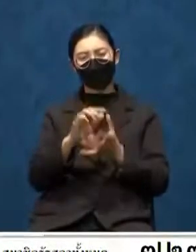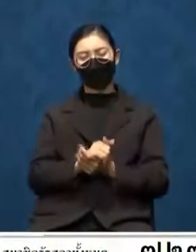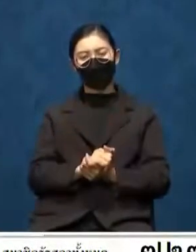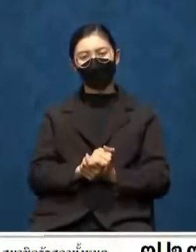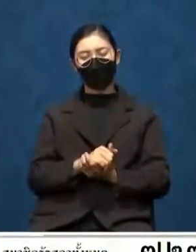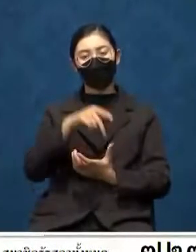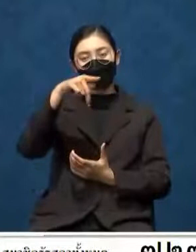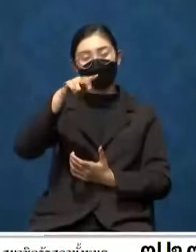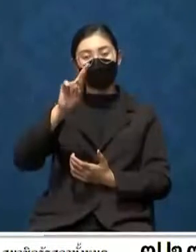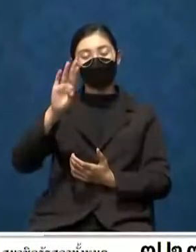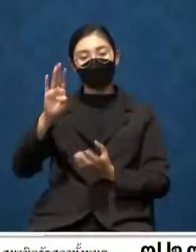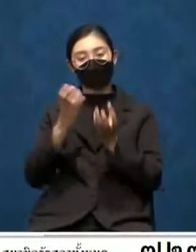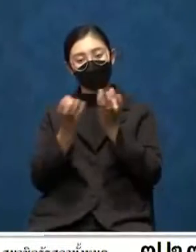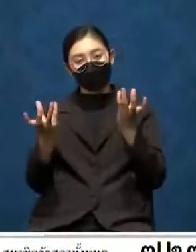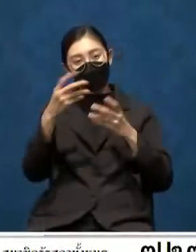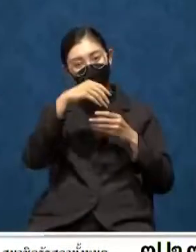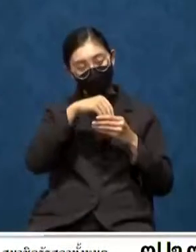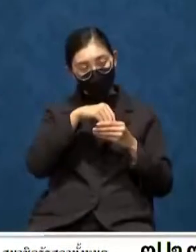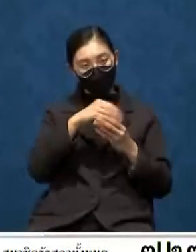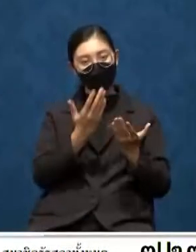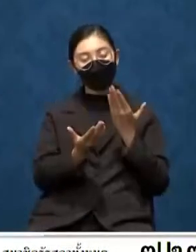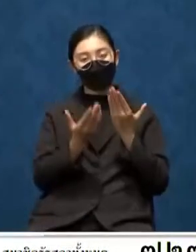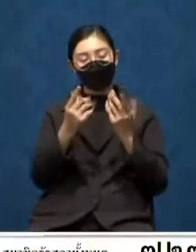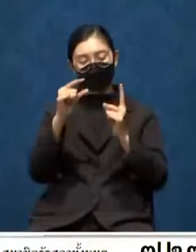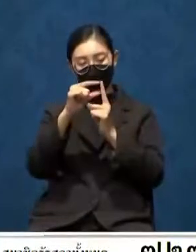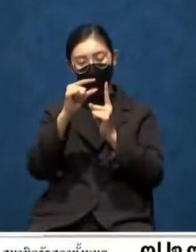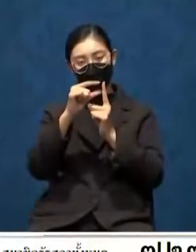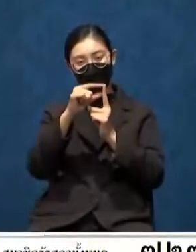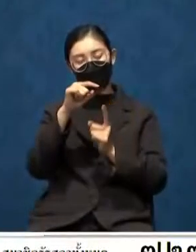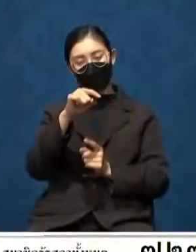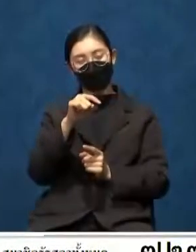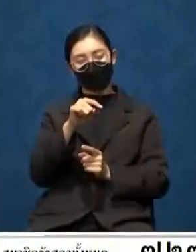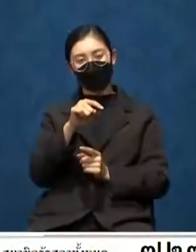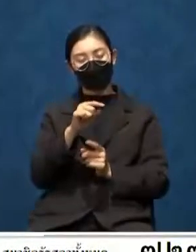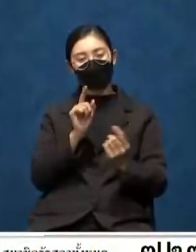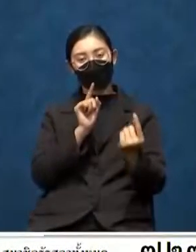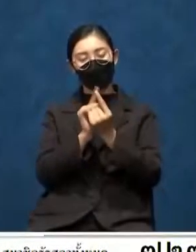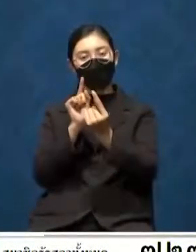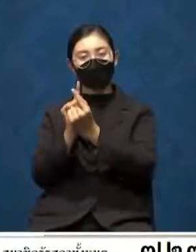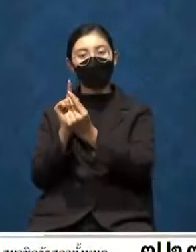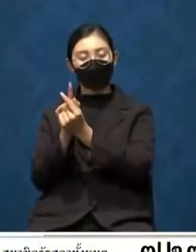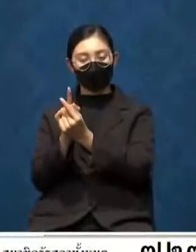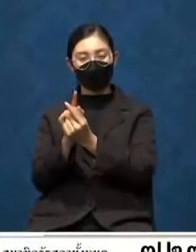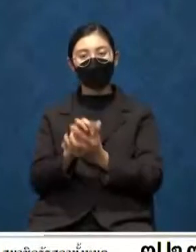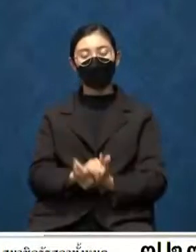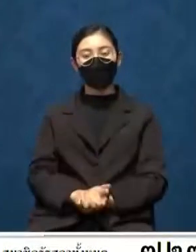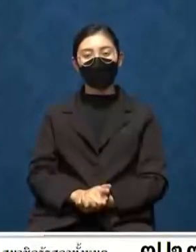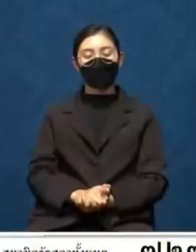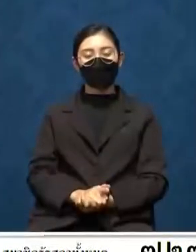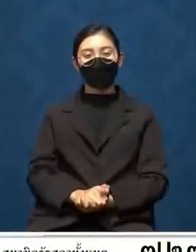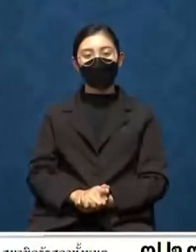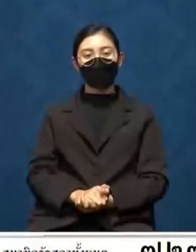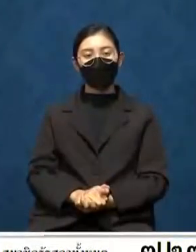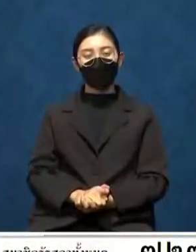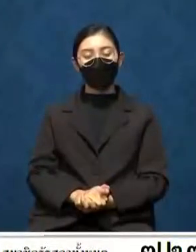ฉบับอื่นหลายฉบับก็ดีเนี่ยใช้คำว่าเข้าถึงได้โดยสะดวกแล้วก็ให้กินความถึงผมใช้อยู่แล้วนะครับ